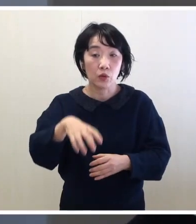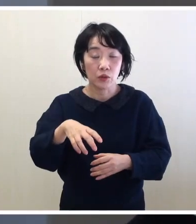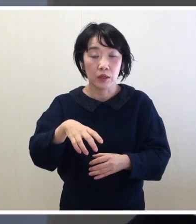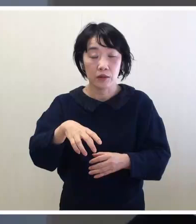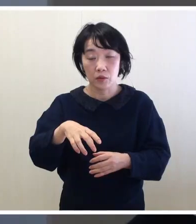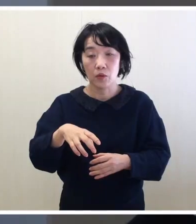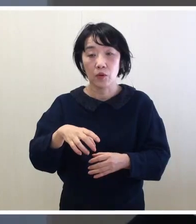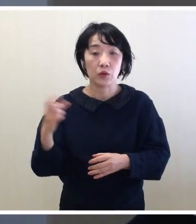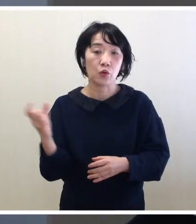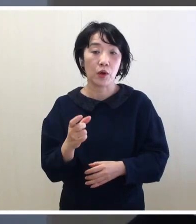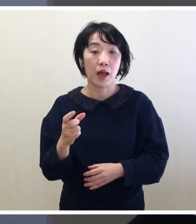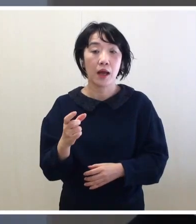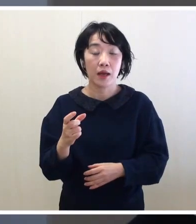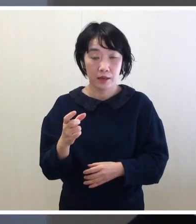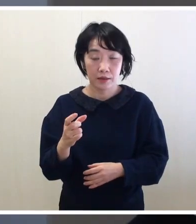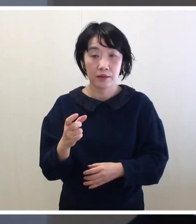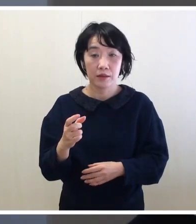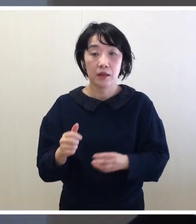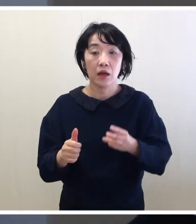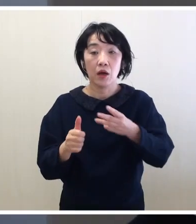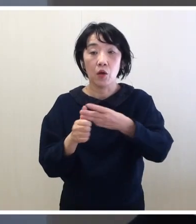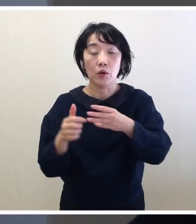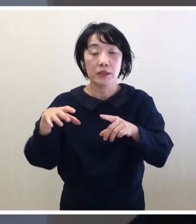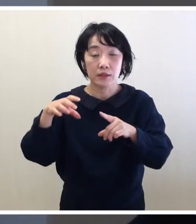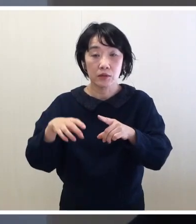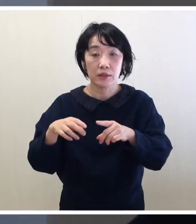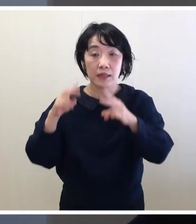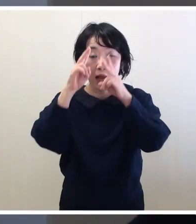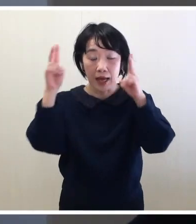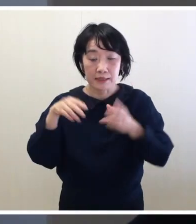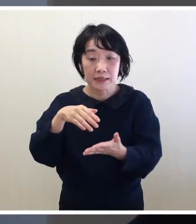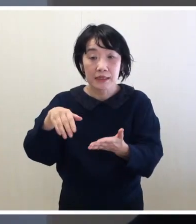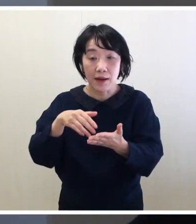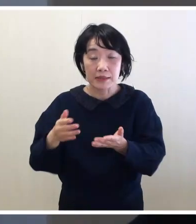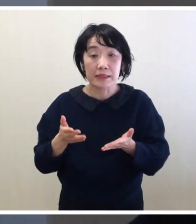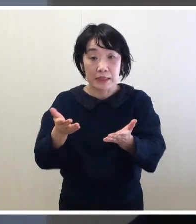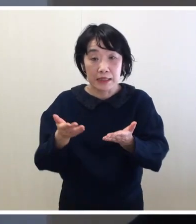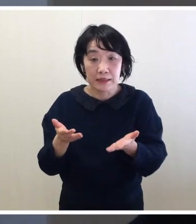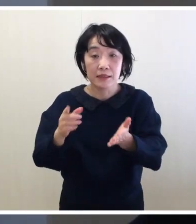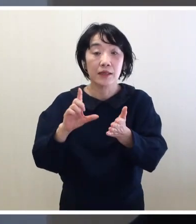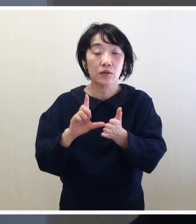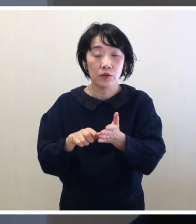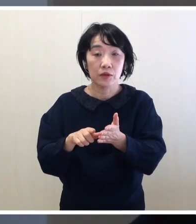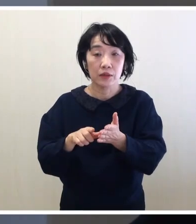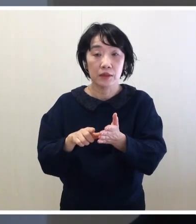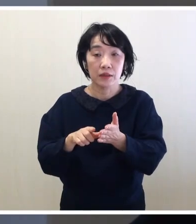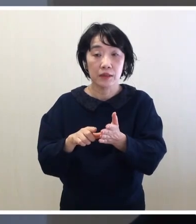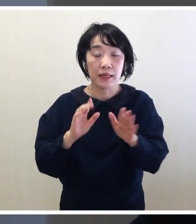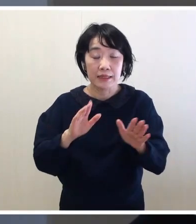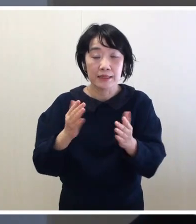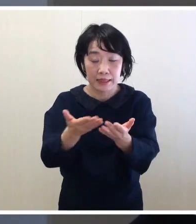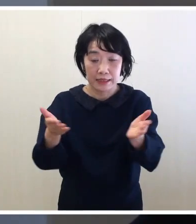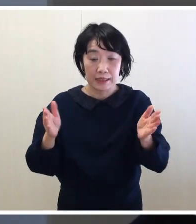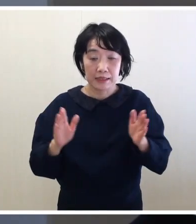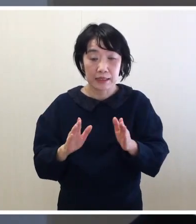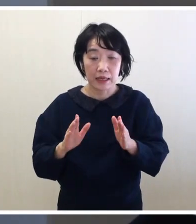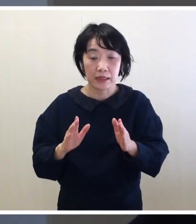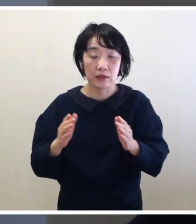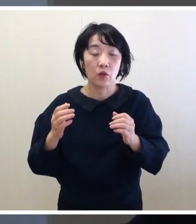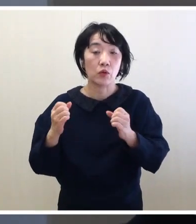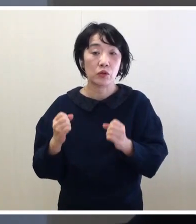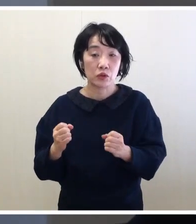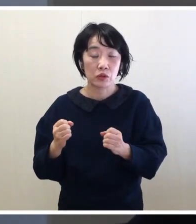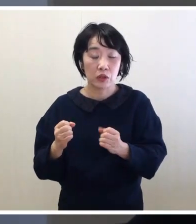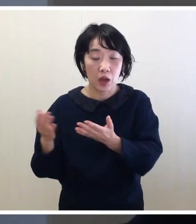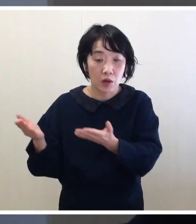能強化でございます。ご承知の通り、王子、公園といいますのは阪神・淡路大震災の時に自衛隊の駐屯地に